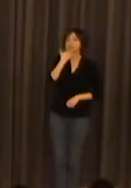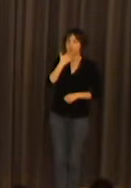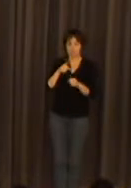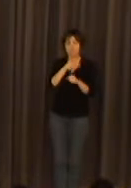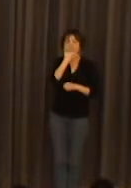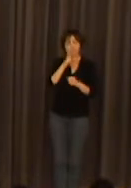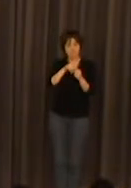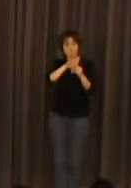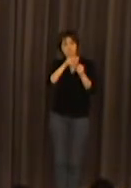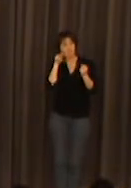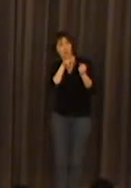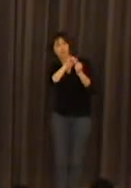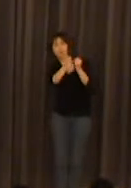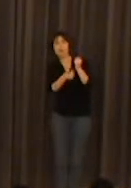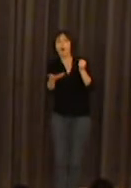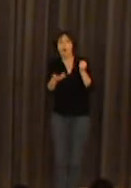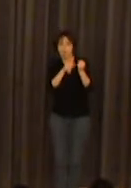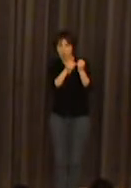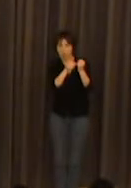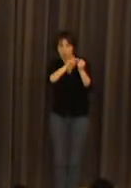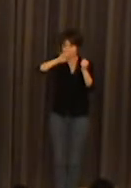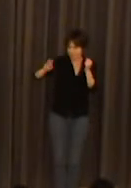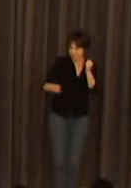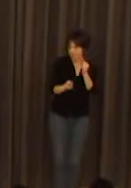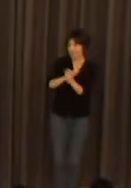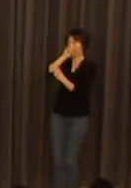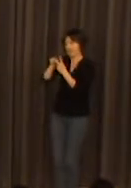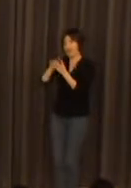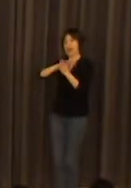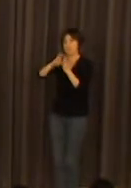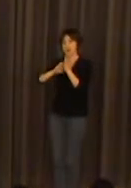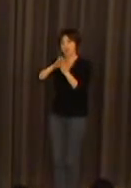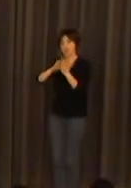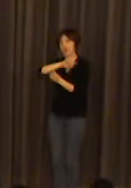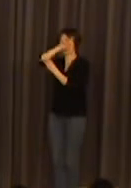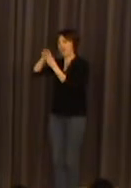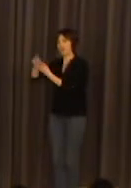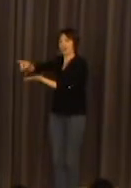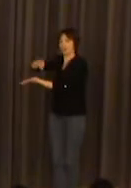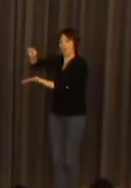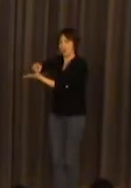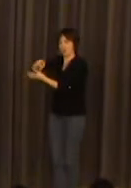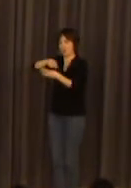signe, la gramàtica i el diccionari. Per tant, com qualsevol altra llengua natural. I